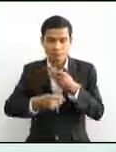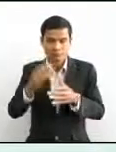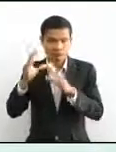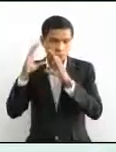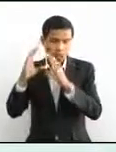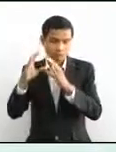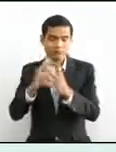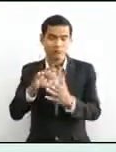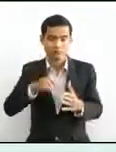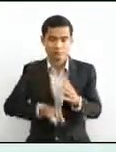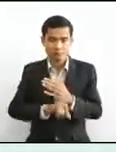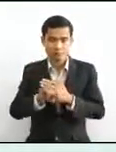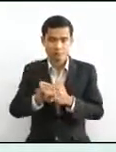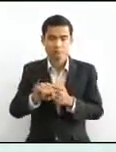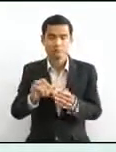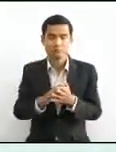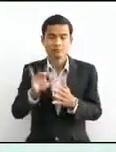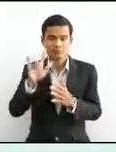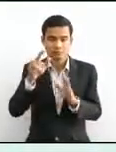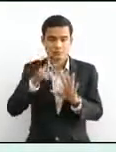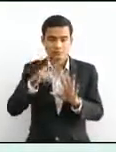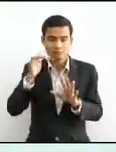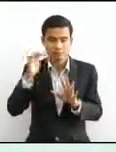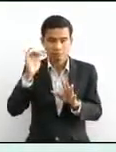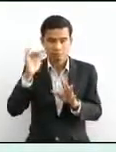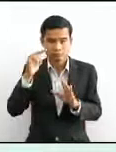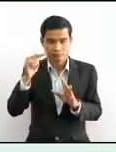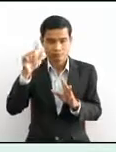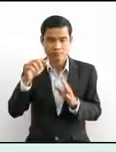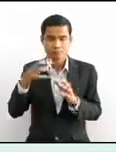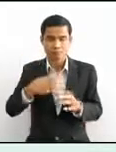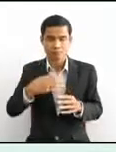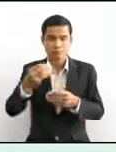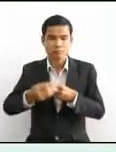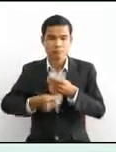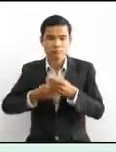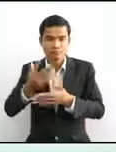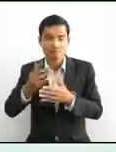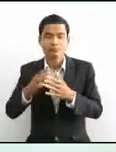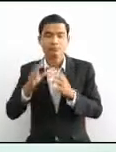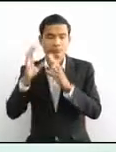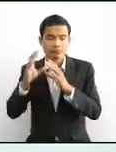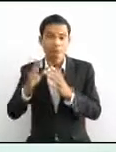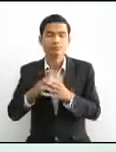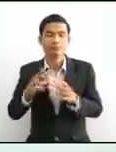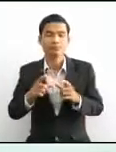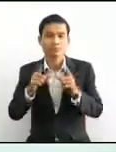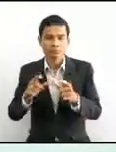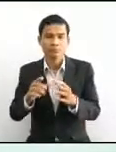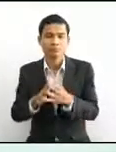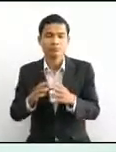cháu pong chọn đập đồng từ lụa cháu pong